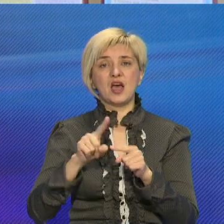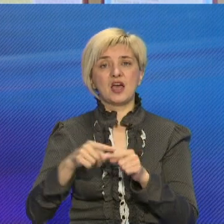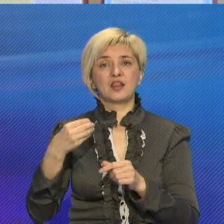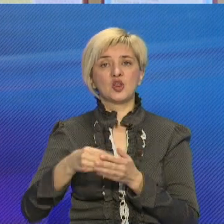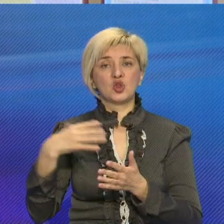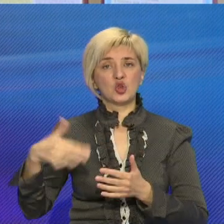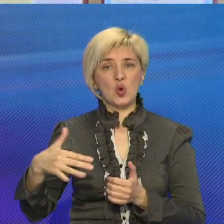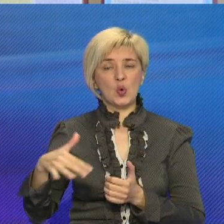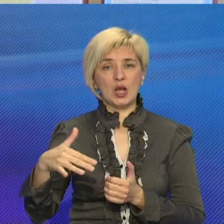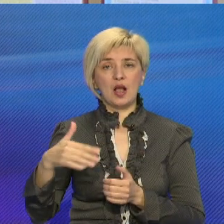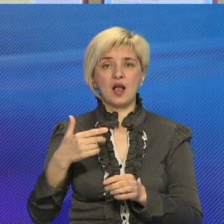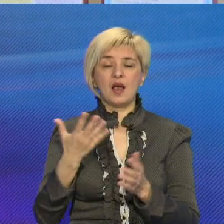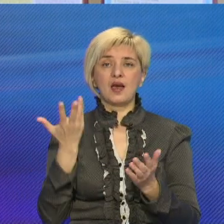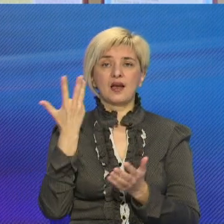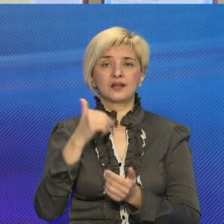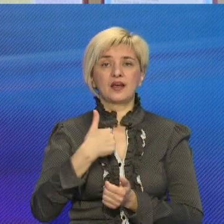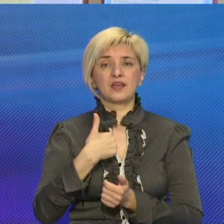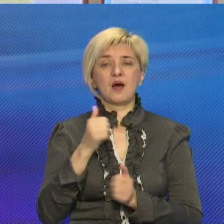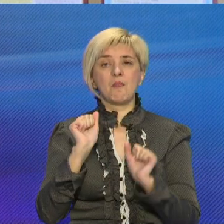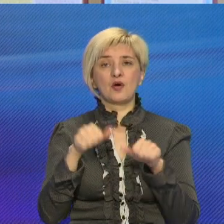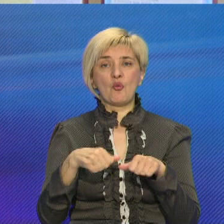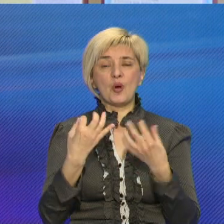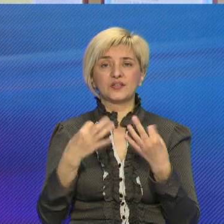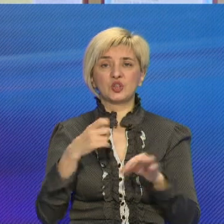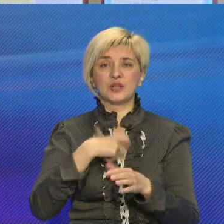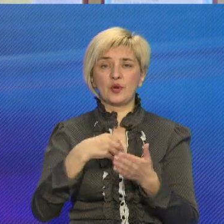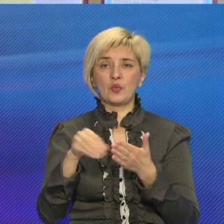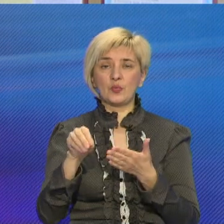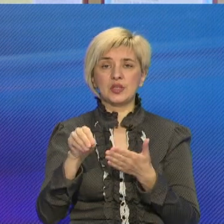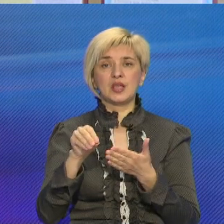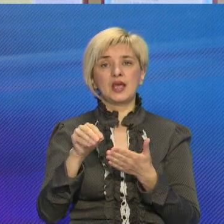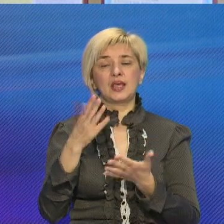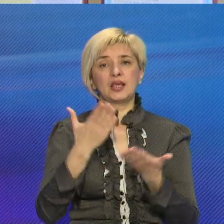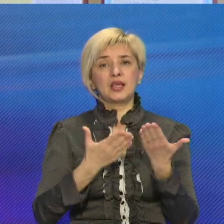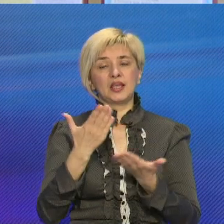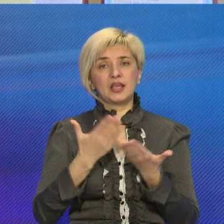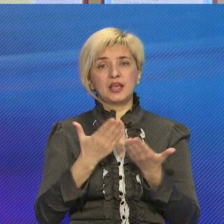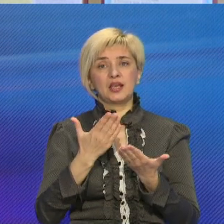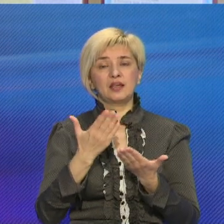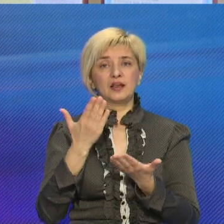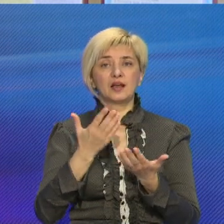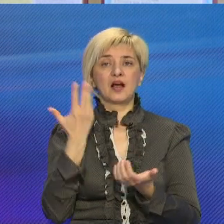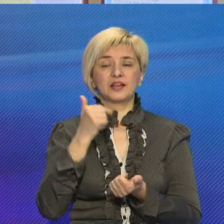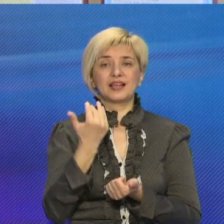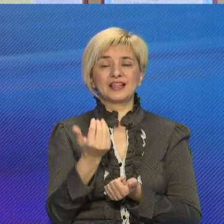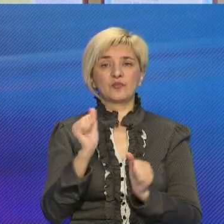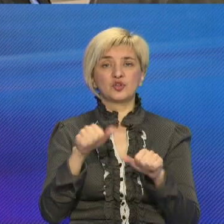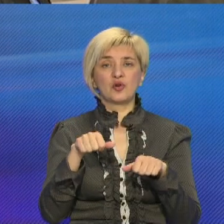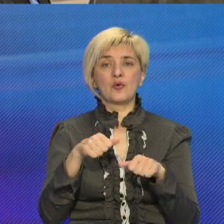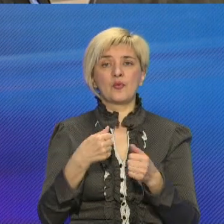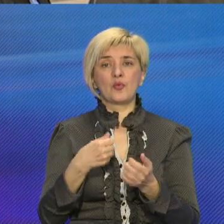дорого, когда я могу позволить купить или когда ты сможешь позволить и как нужно ценить вещи,